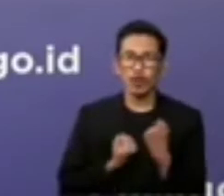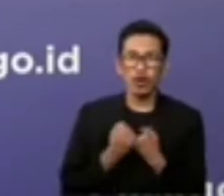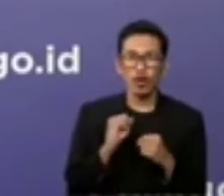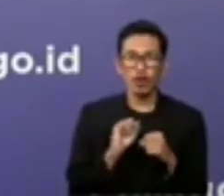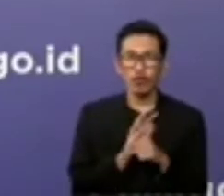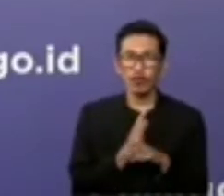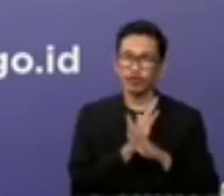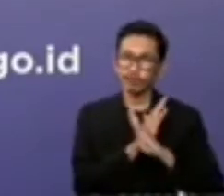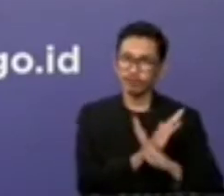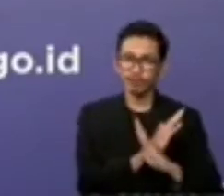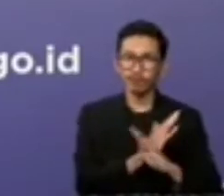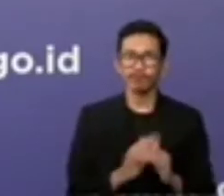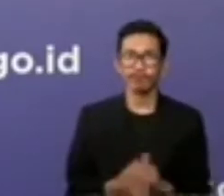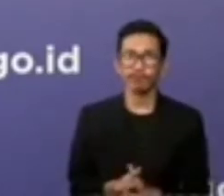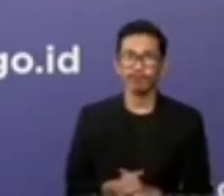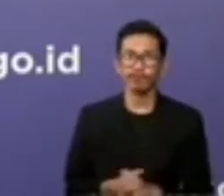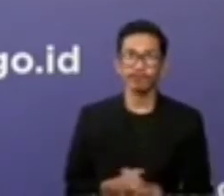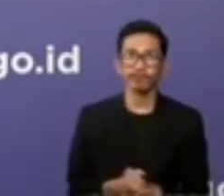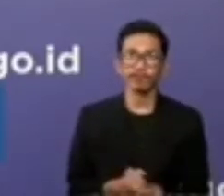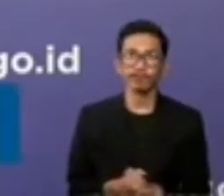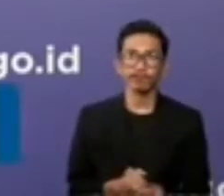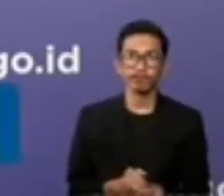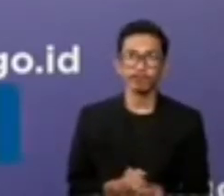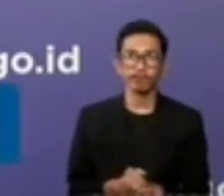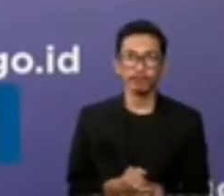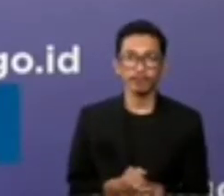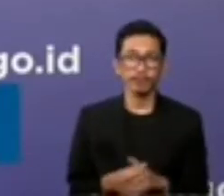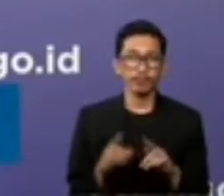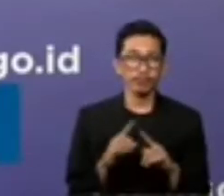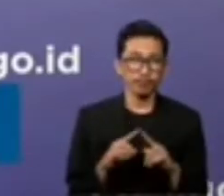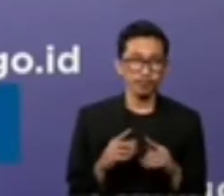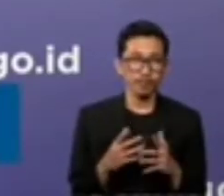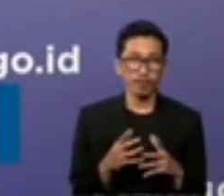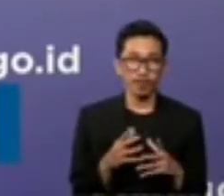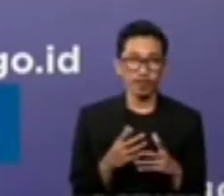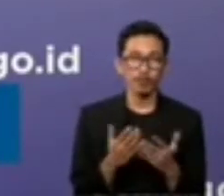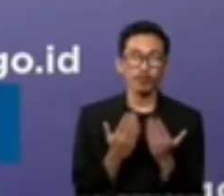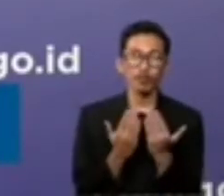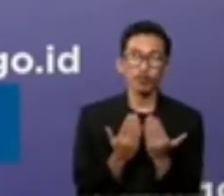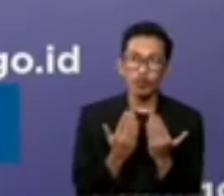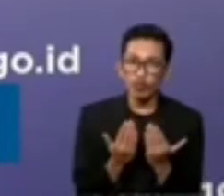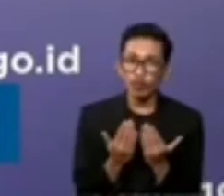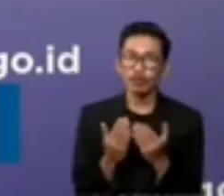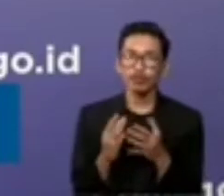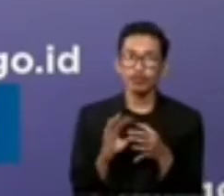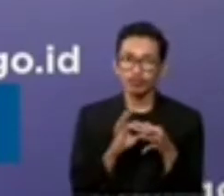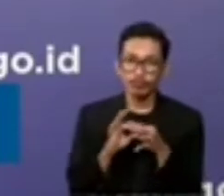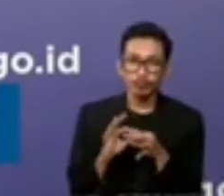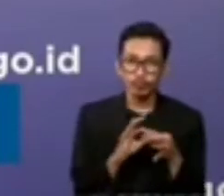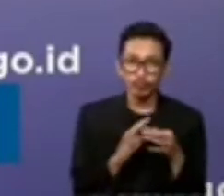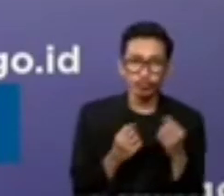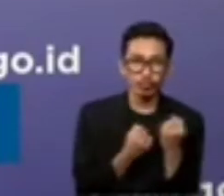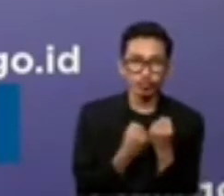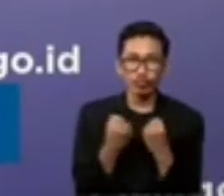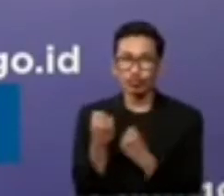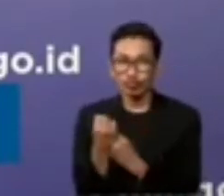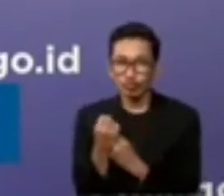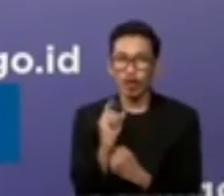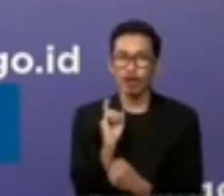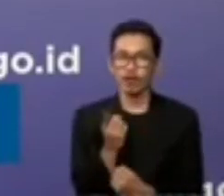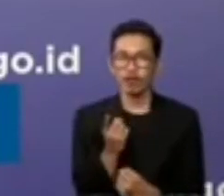COVID-19. Namun, juga ada rasa syukur karena sikap gotong royong masih ada dan nyata di antara